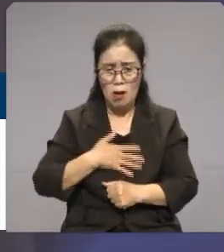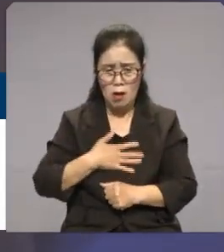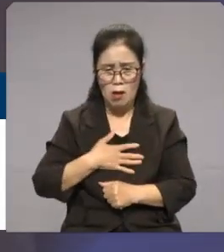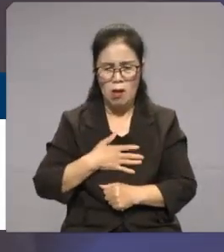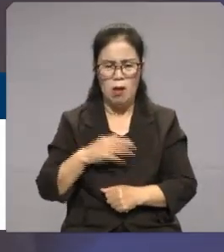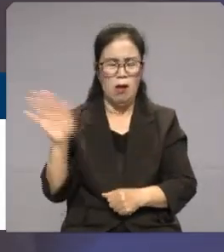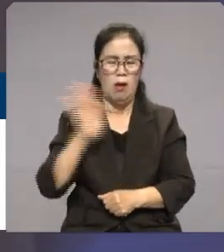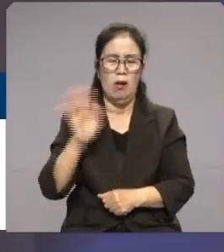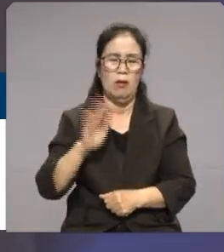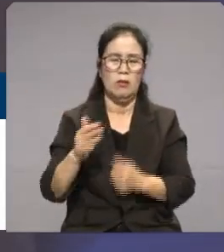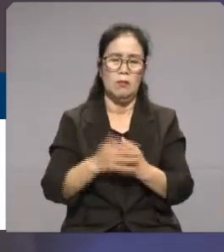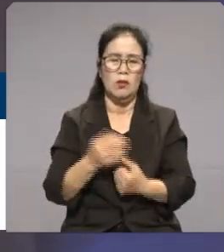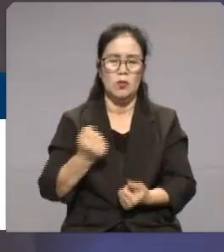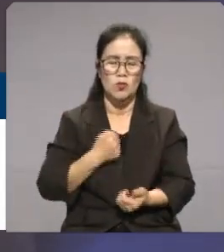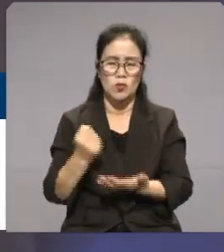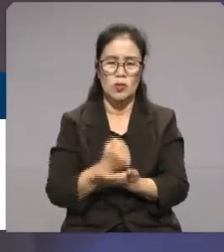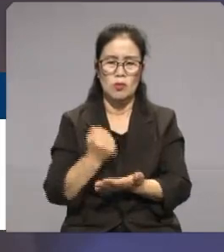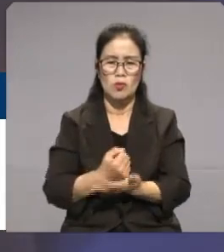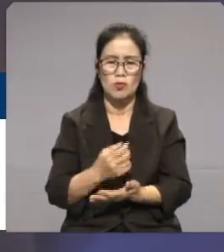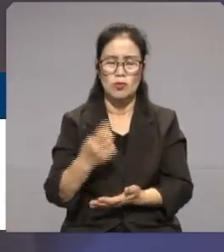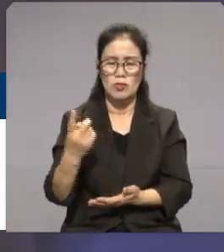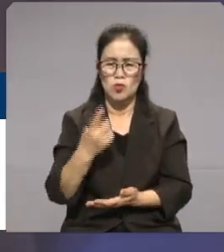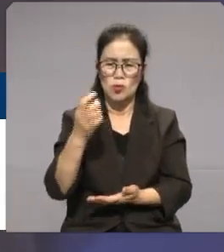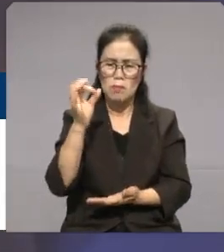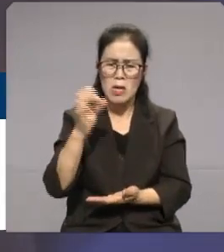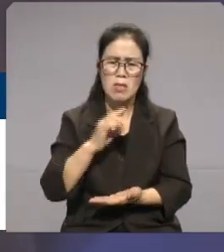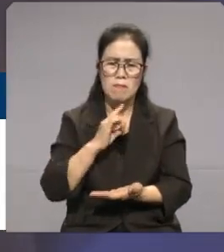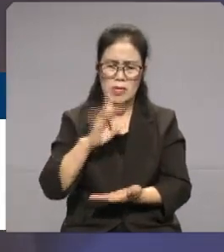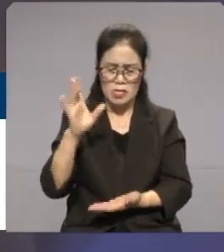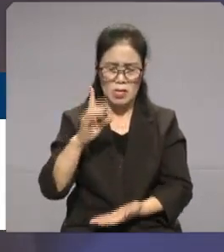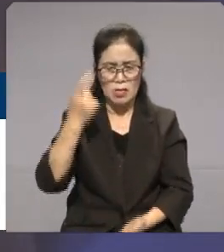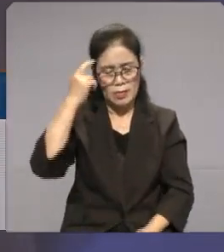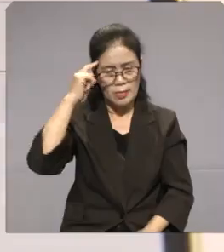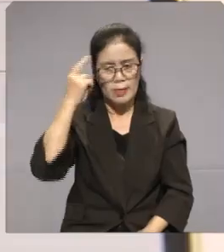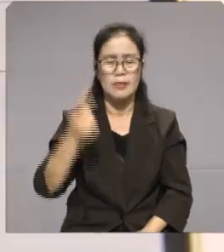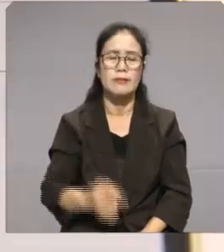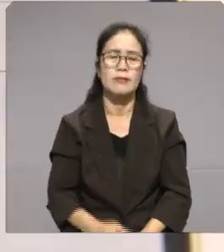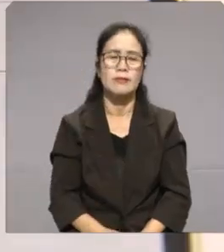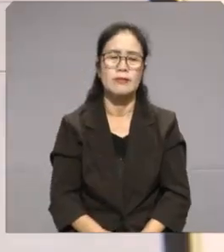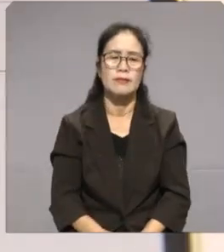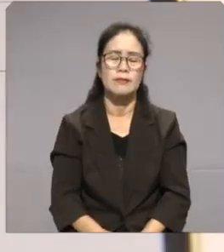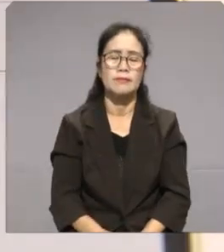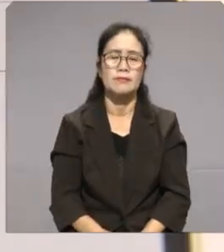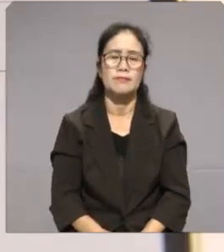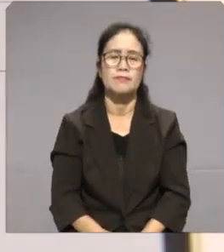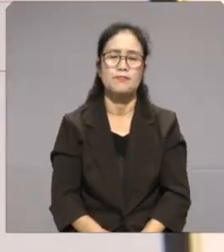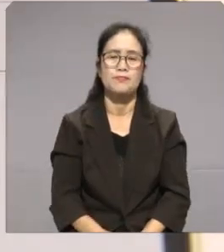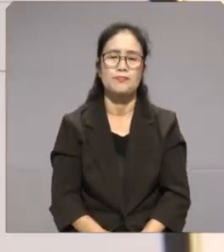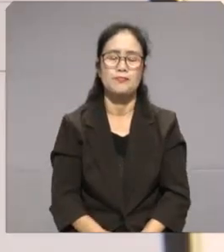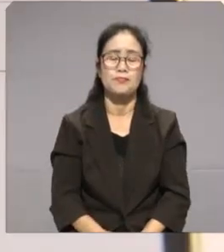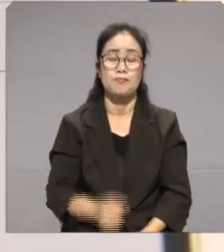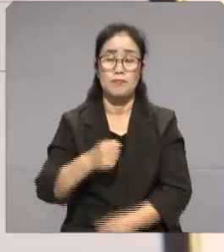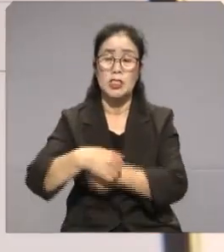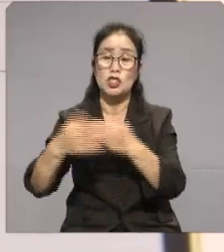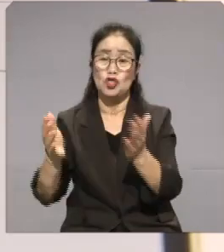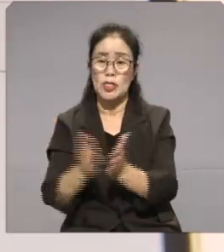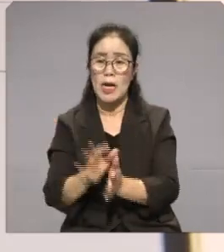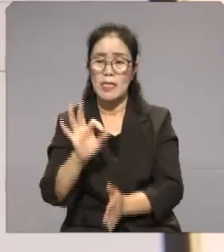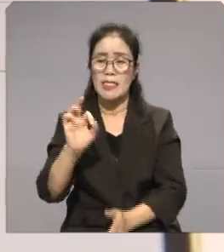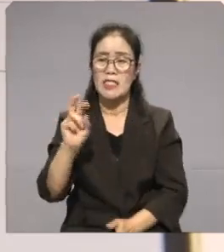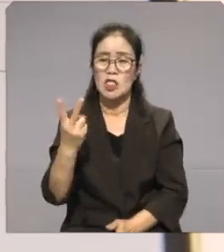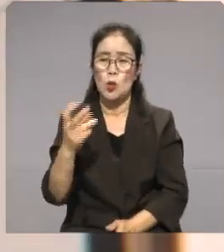아닌 거 같아서 속상하기도 하고 요금만 많이 나온 거 같은 생각이 들어요 더불어민주당 이용기